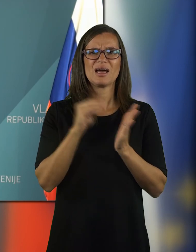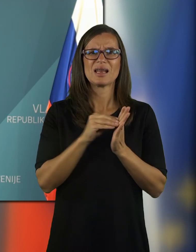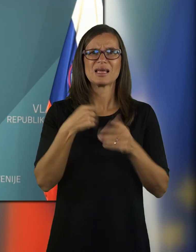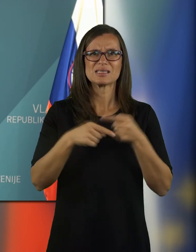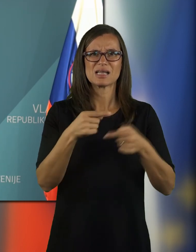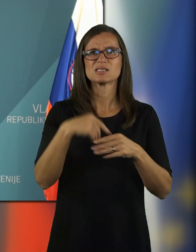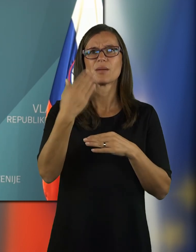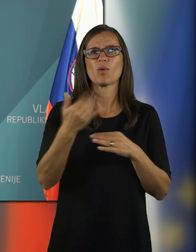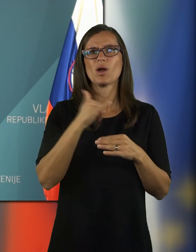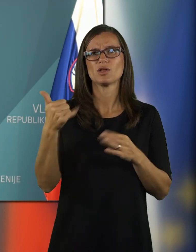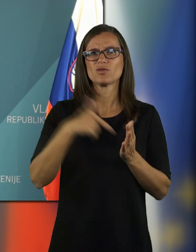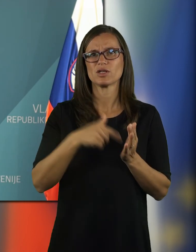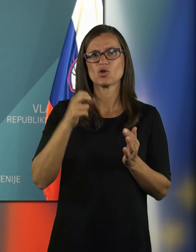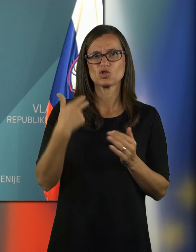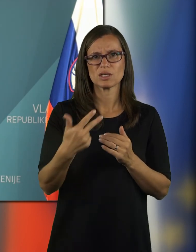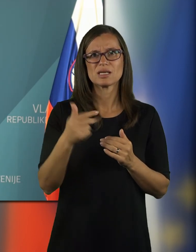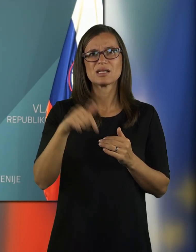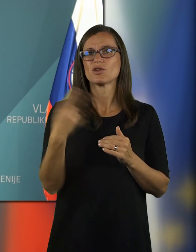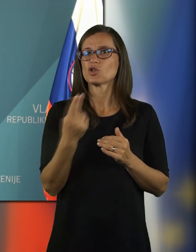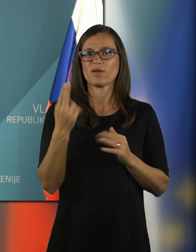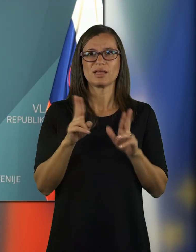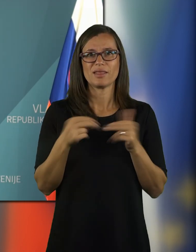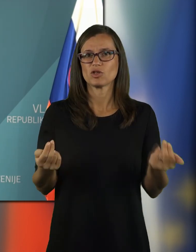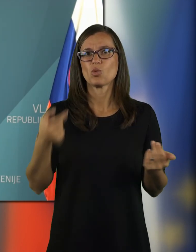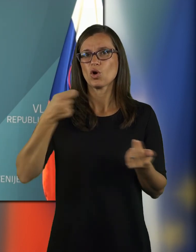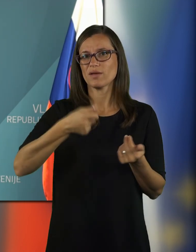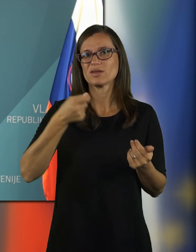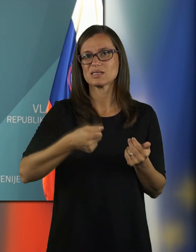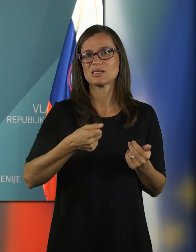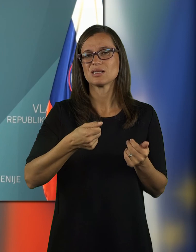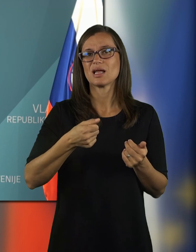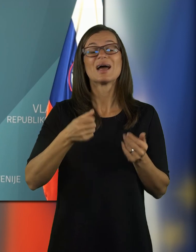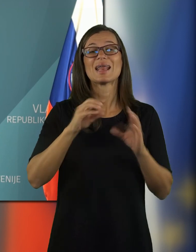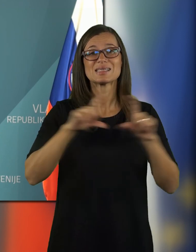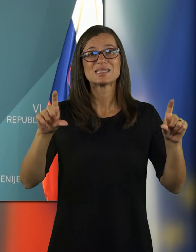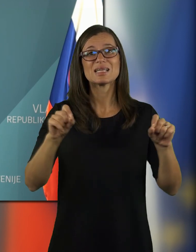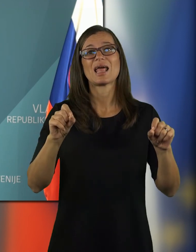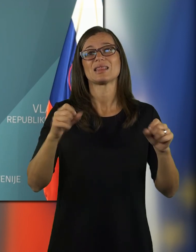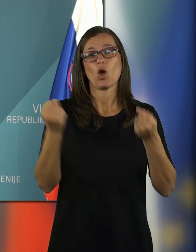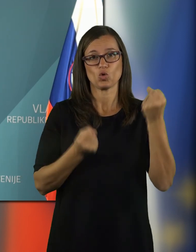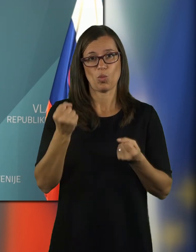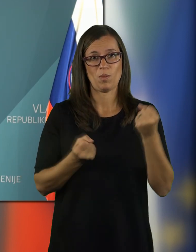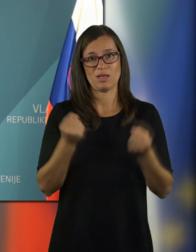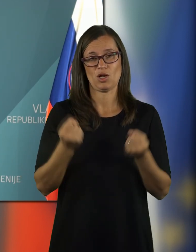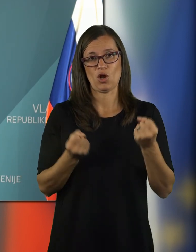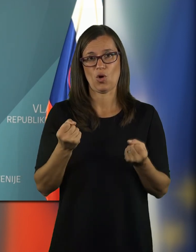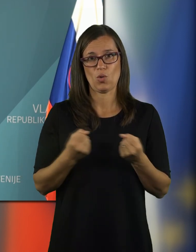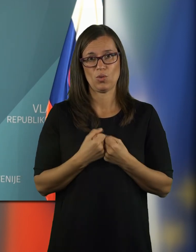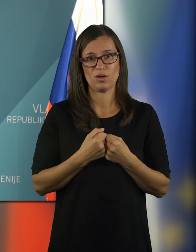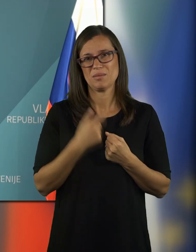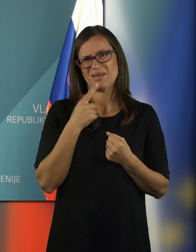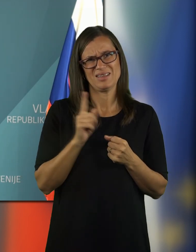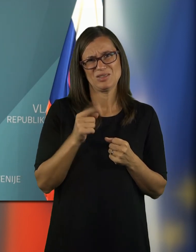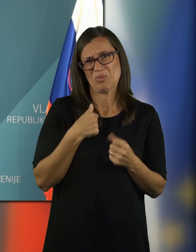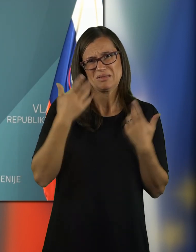notranjim izgorevanjem, da po letu 2030 v Sloveniji ne bo več mogoče registrirati avtomobilov z notranjim izgorevanjem? To